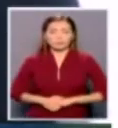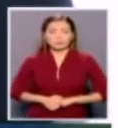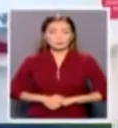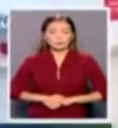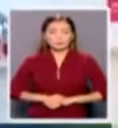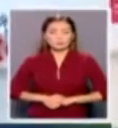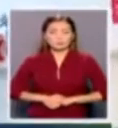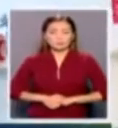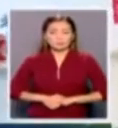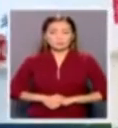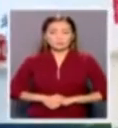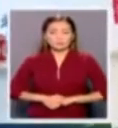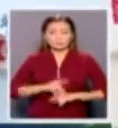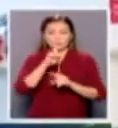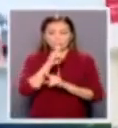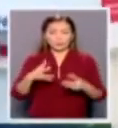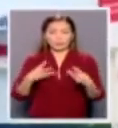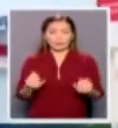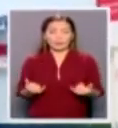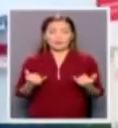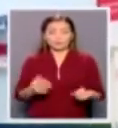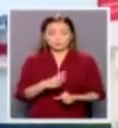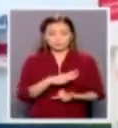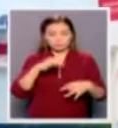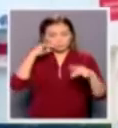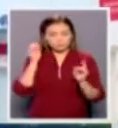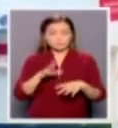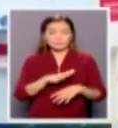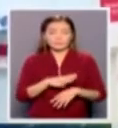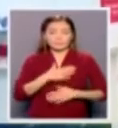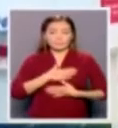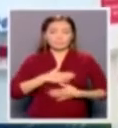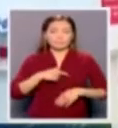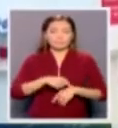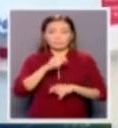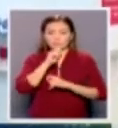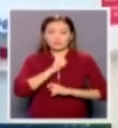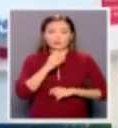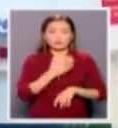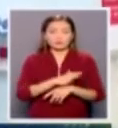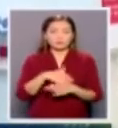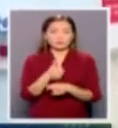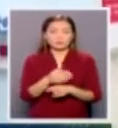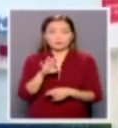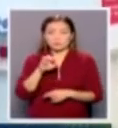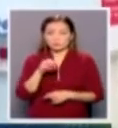письма. Сегодня для меня был особенный день. Неожиданно, но приятно мы получили награду от